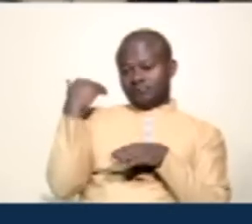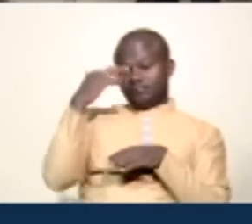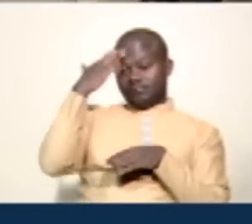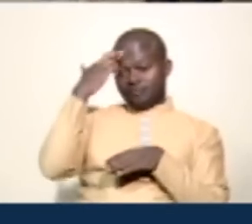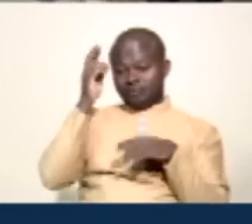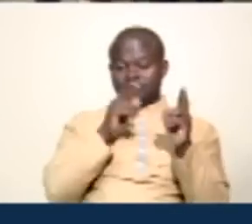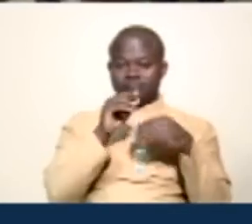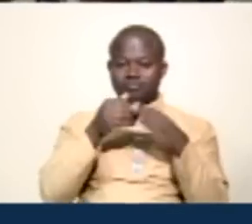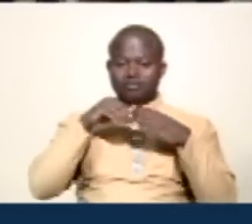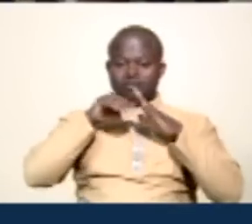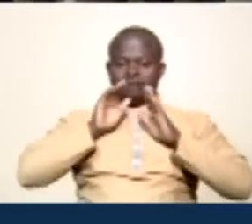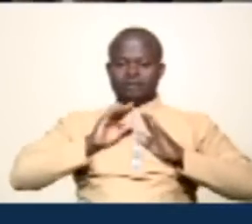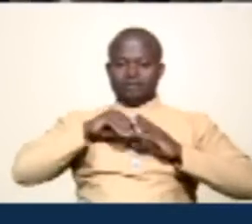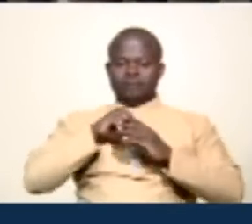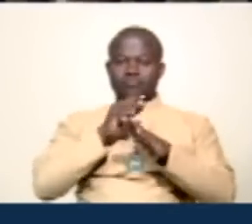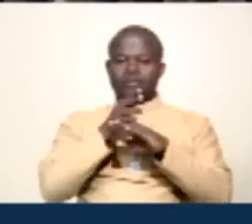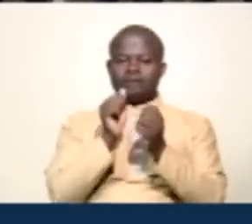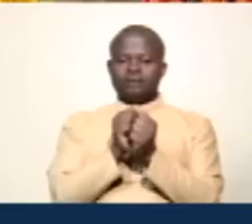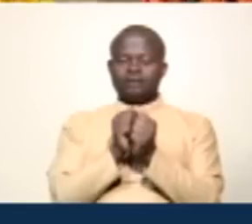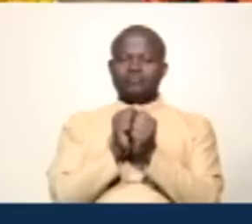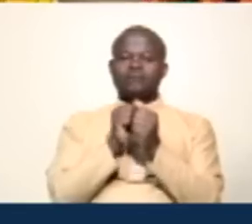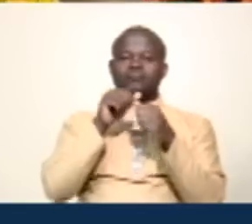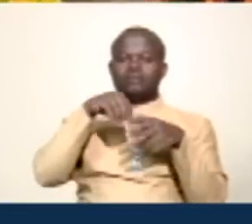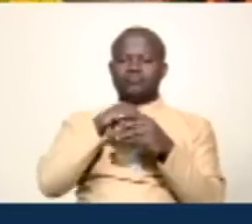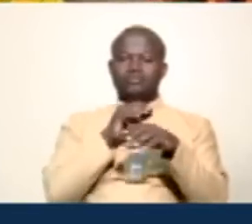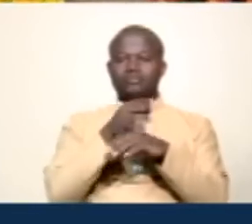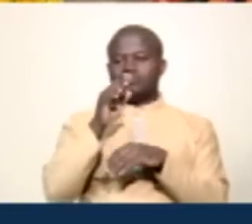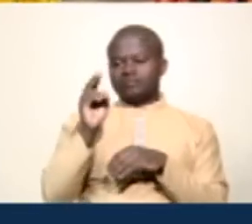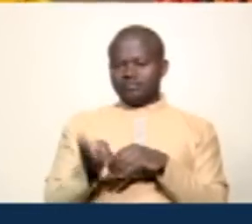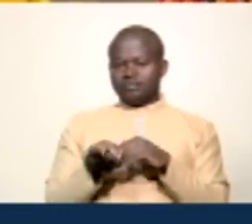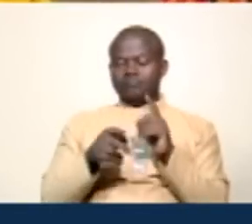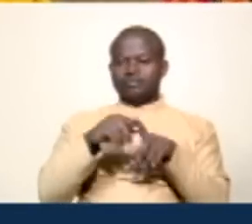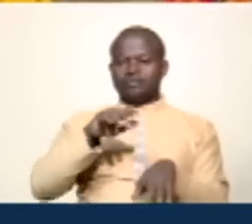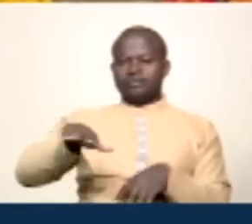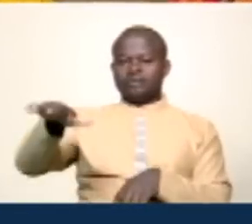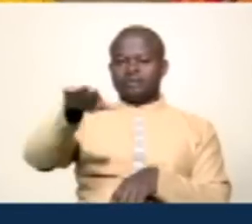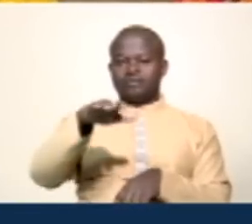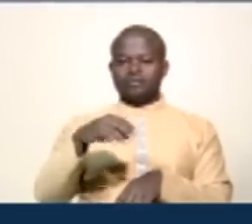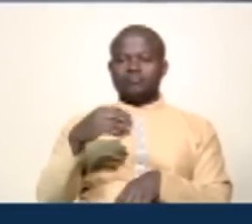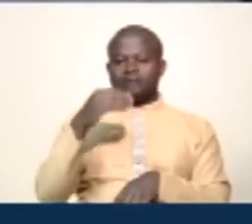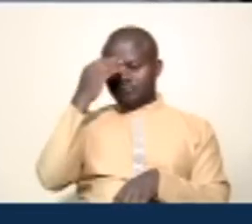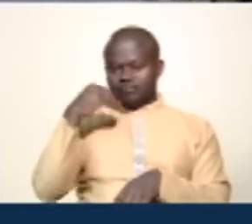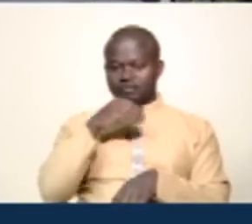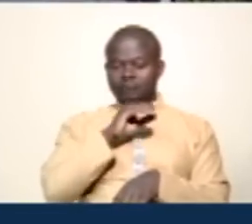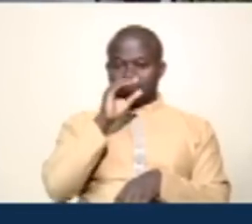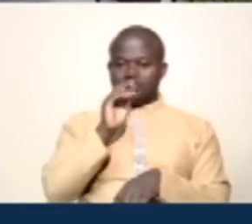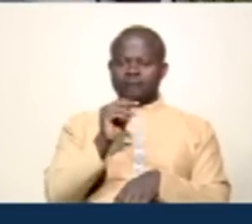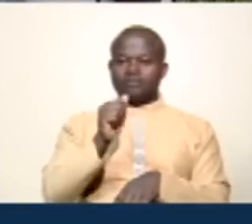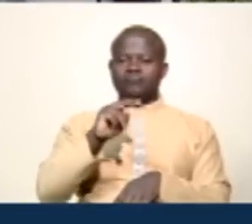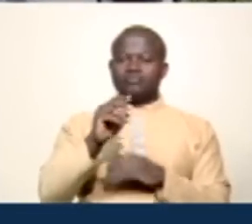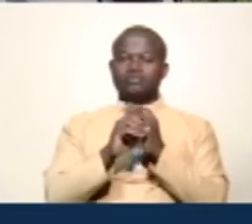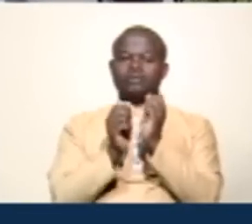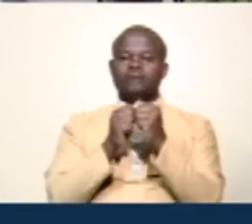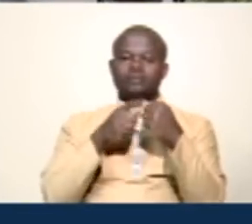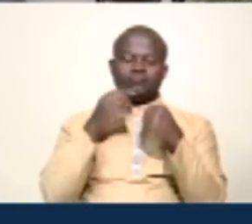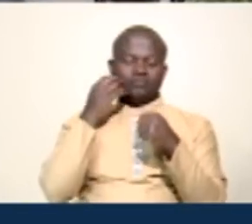urwibutso rusanzwe ruruhukiyemo abarenga 10,000 barimo abarenga 2,000 biciwe muri kiriza ya Paruwasi Gatolika ya Nyange tariki ya 16